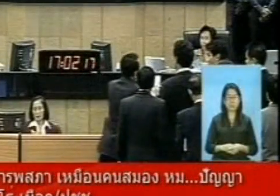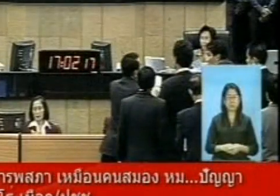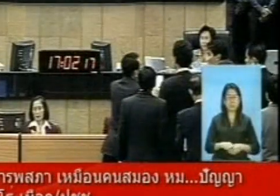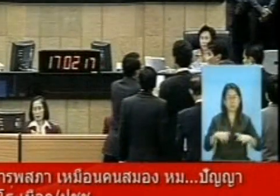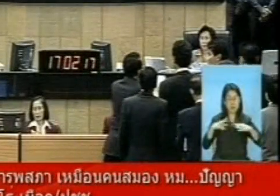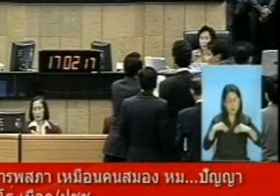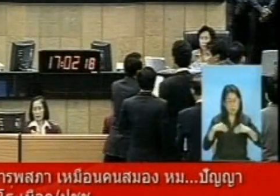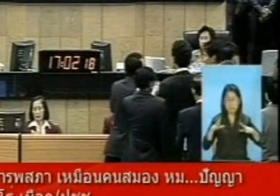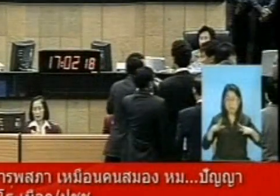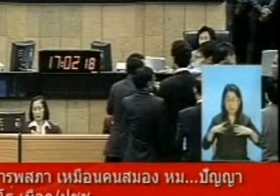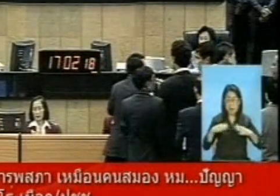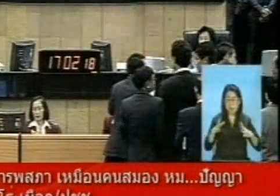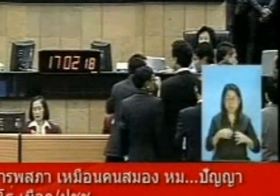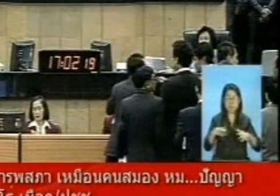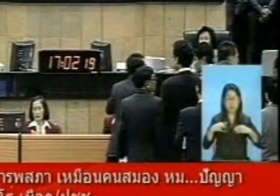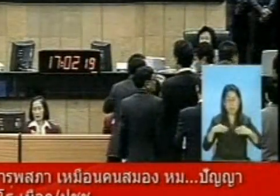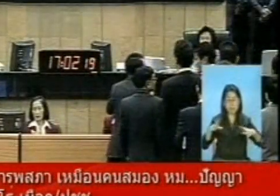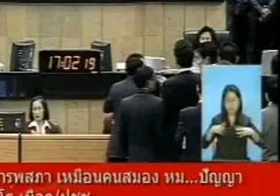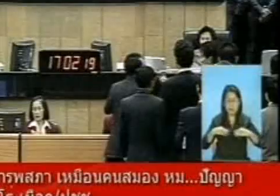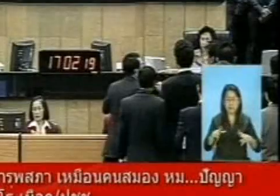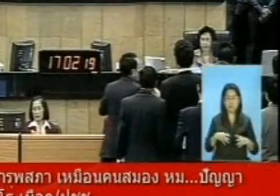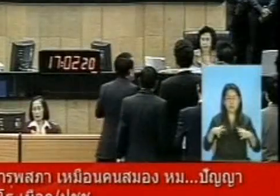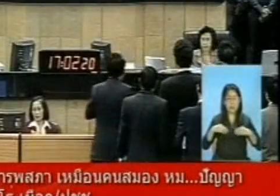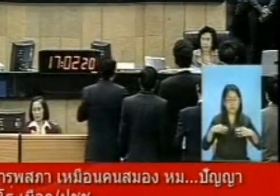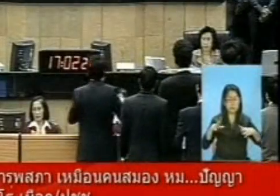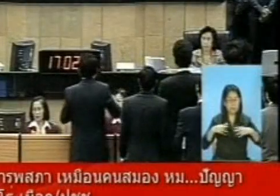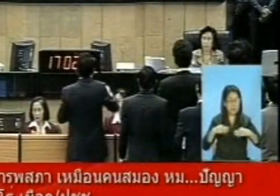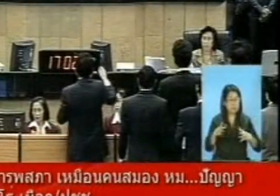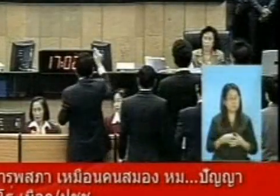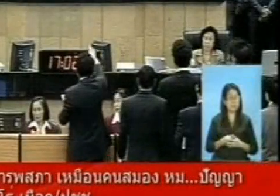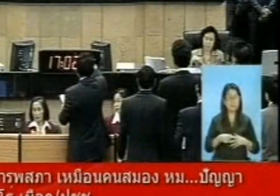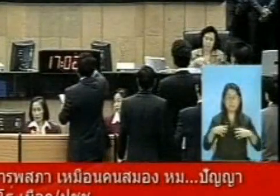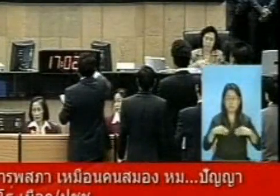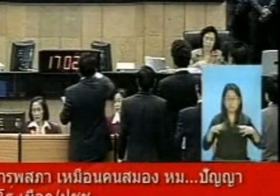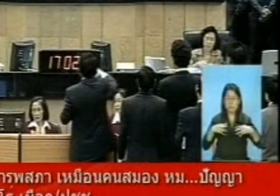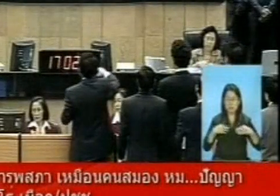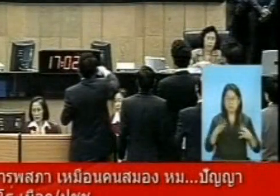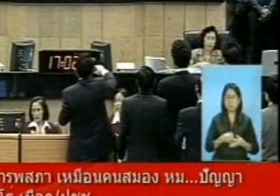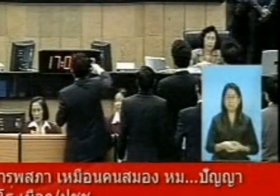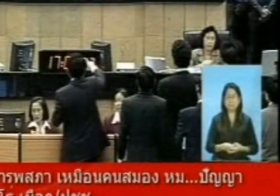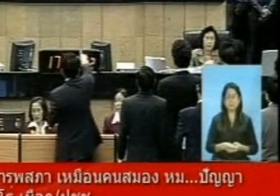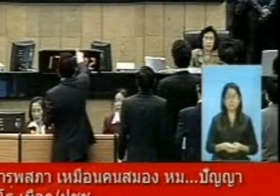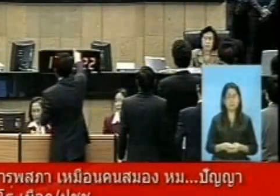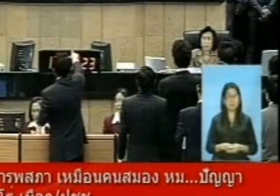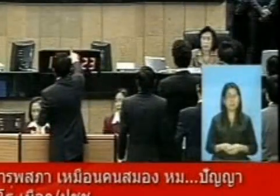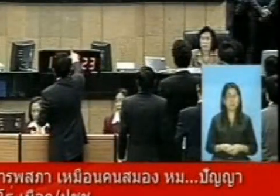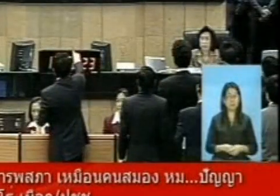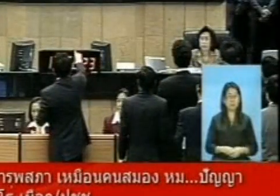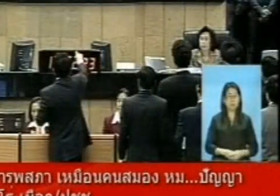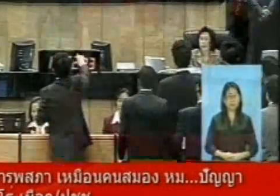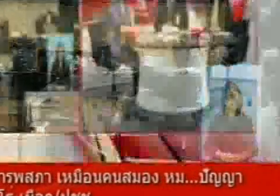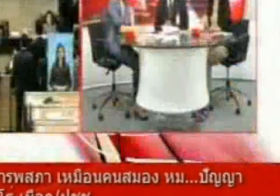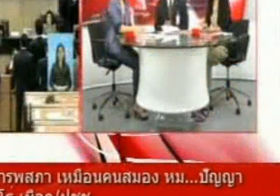นก็ล่าอะไรชื่อเพื่อถอดถอนคุณลุงได้ มีการโพสต์ ล อยอินเทอร์เน็ต เรื่องการเฉลยยติได้ครับ ขอให้ได้สิทธิ์ได้เลยครับต้อง